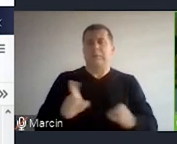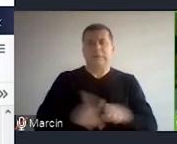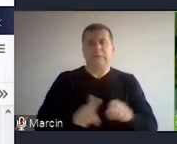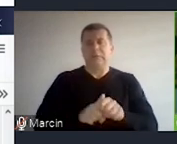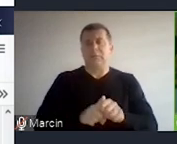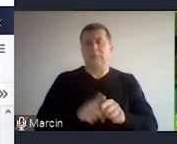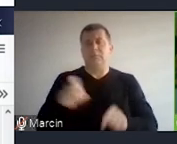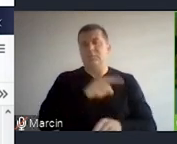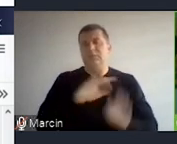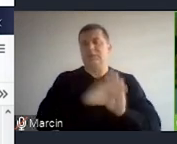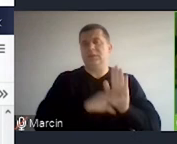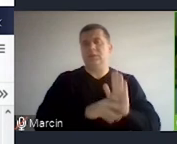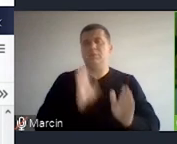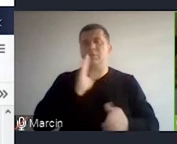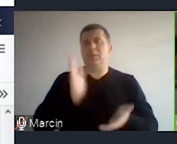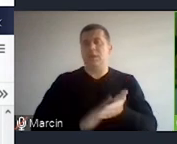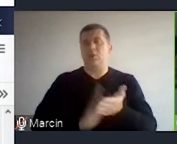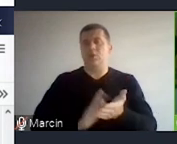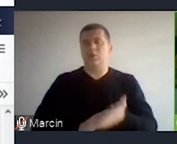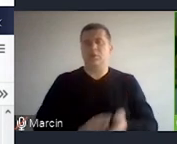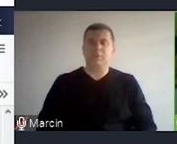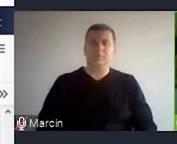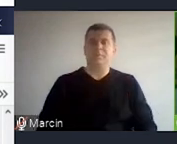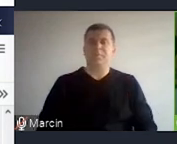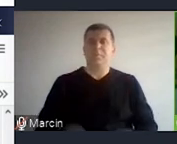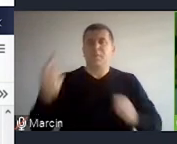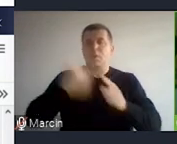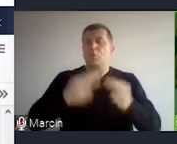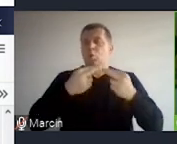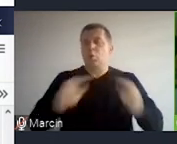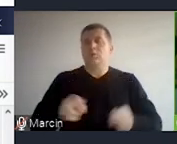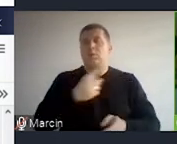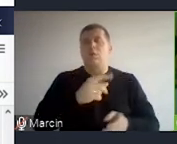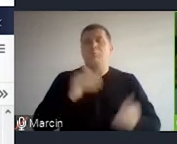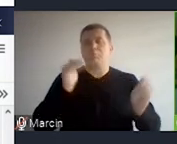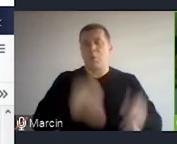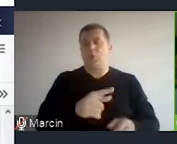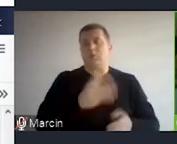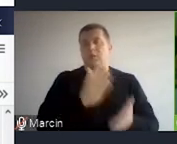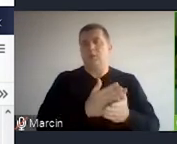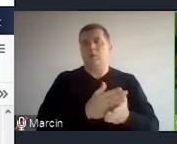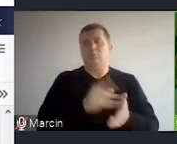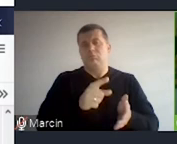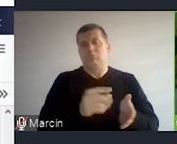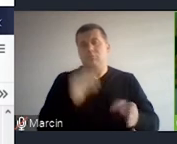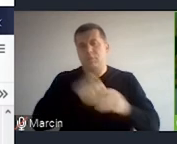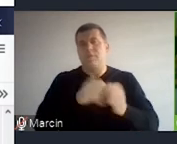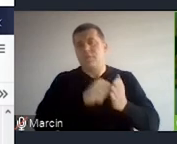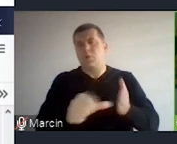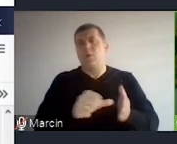samych zasadach co nagrody. Dodatki różnią się tym, że dodatek może być wyłącznym wynagrodzeniem w